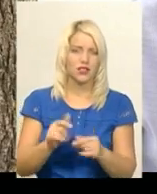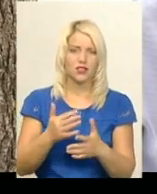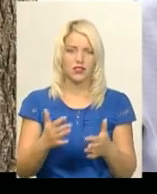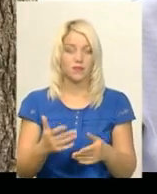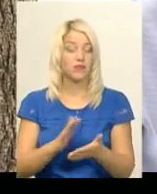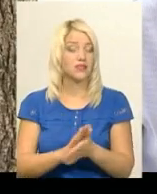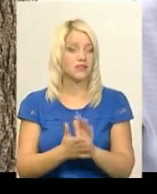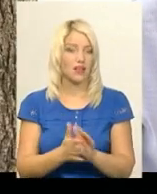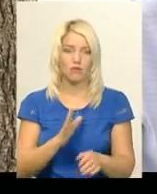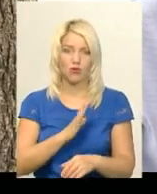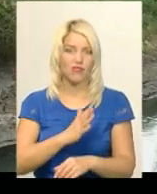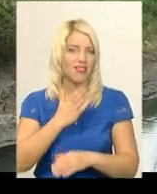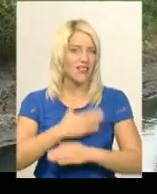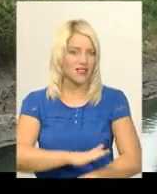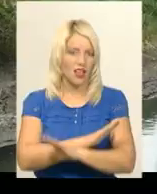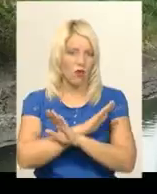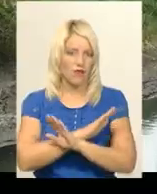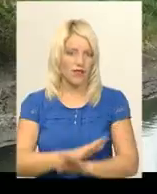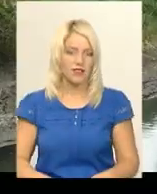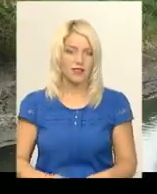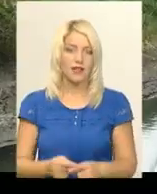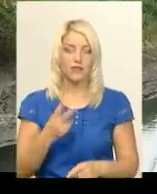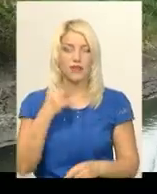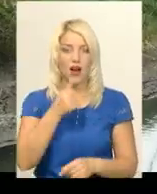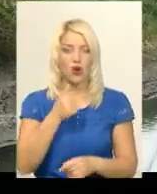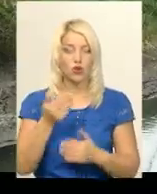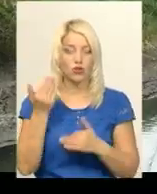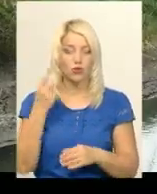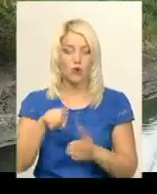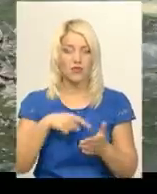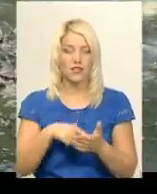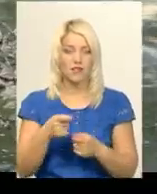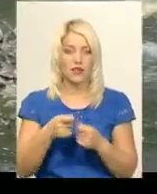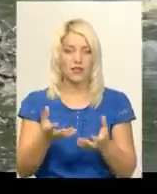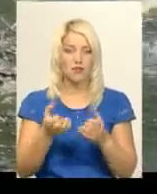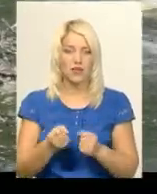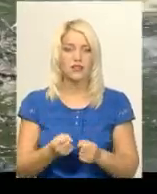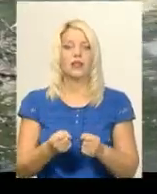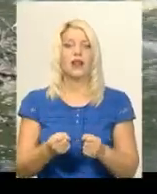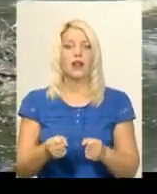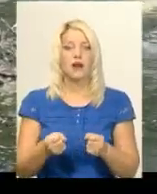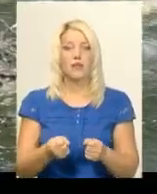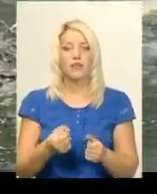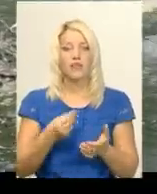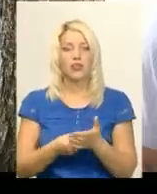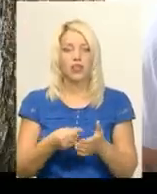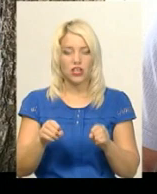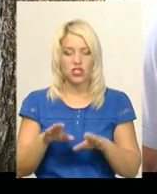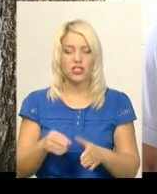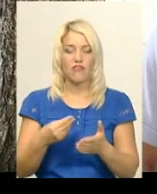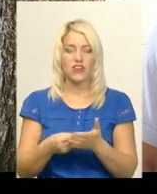Стан її був дуже незадовільний. Два роки тому міська рада прийняла рішення фінансувати проєкт розчищення русла південного бугу.